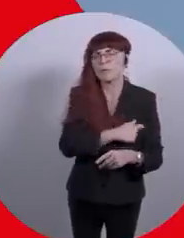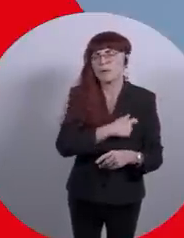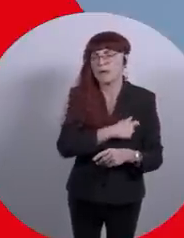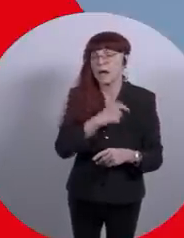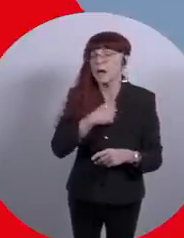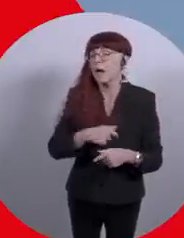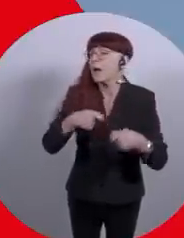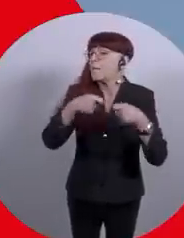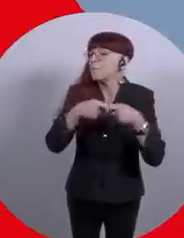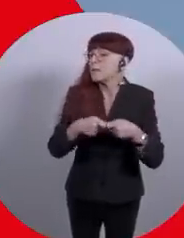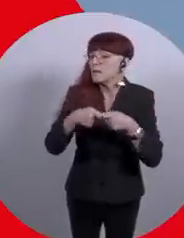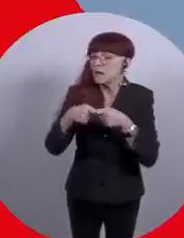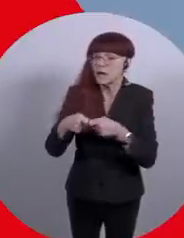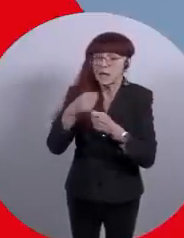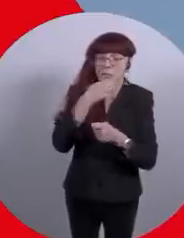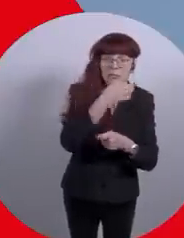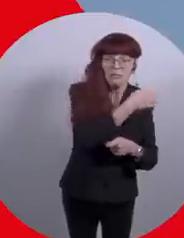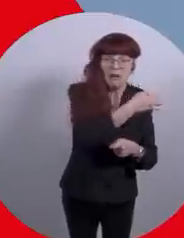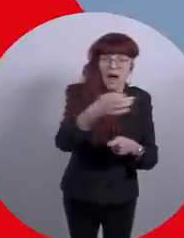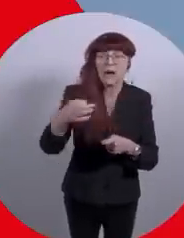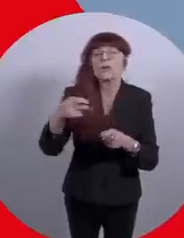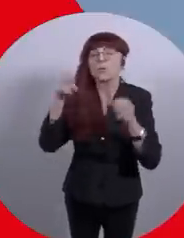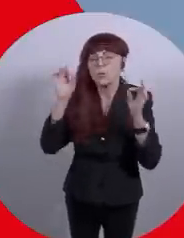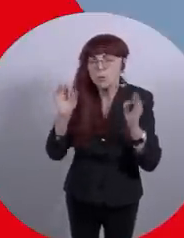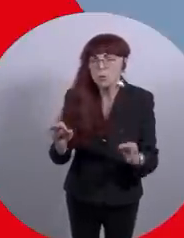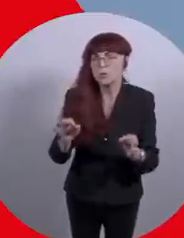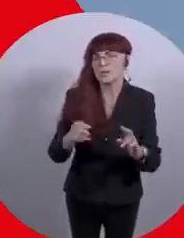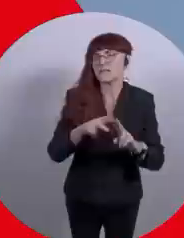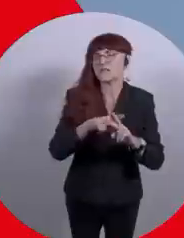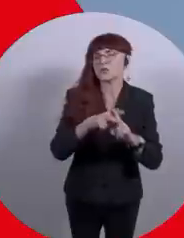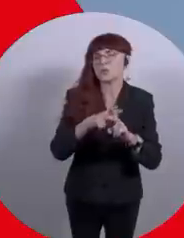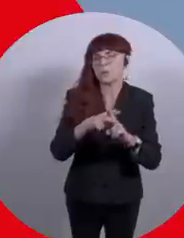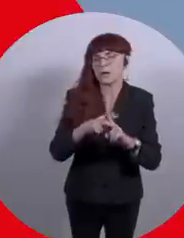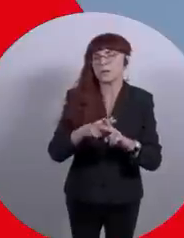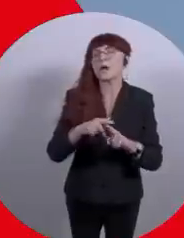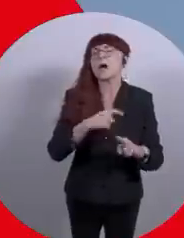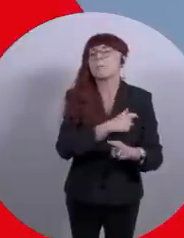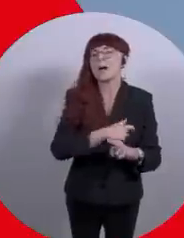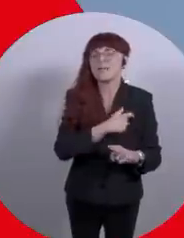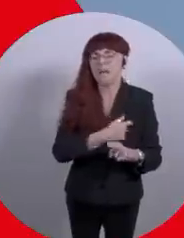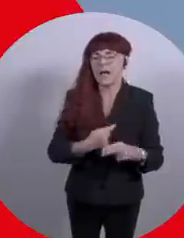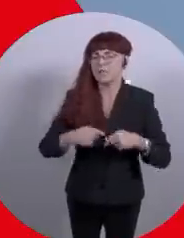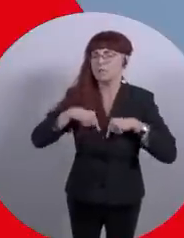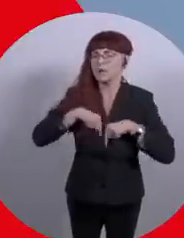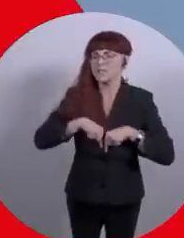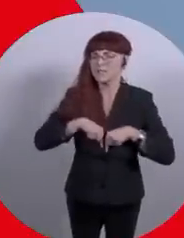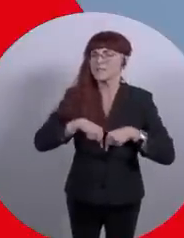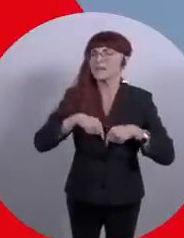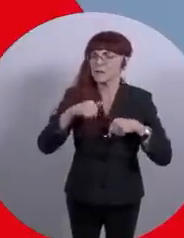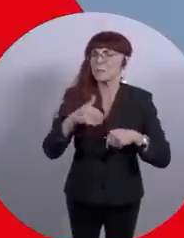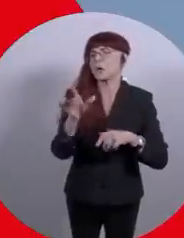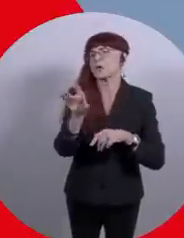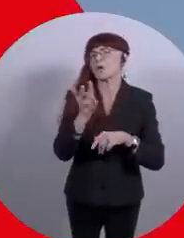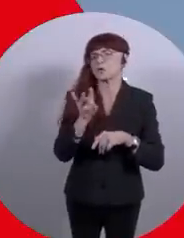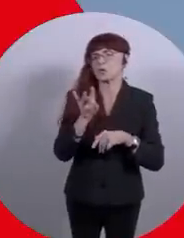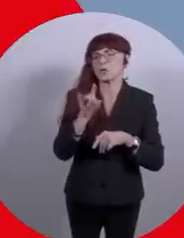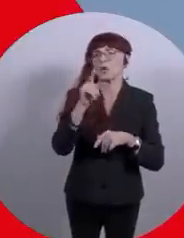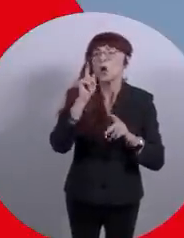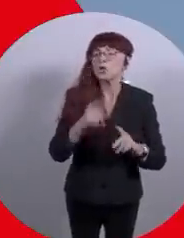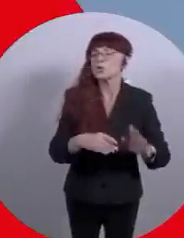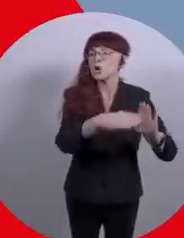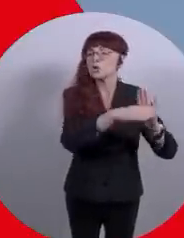Instrument geeignet ist und Parteivorsitzender zu finden verankern wir das gemeinsam im Statut beim nächsten